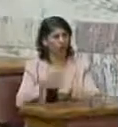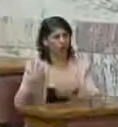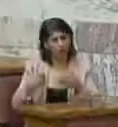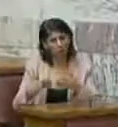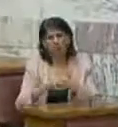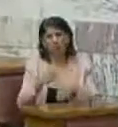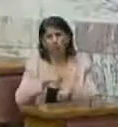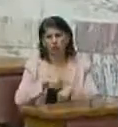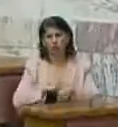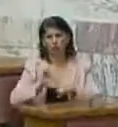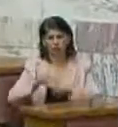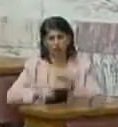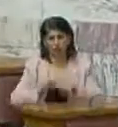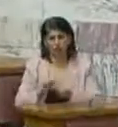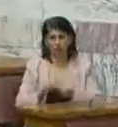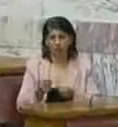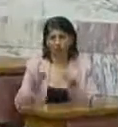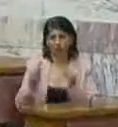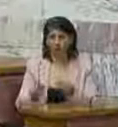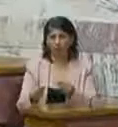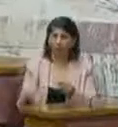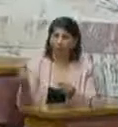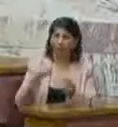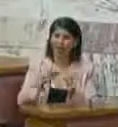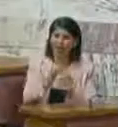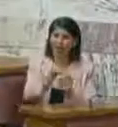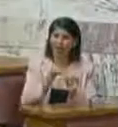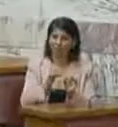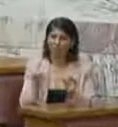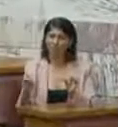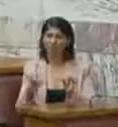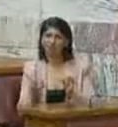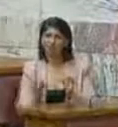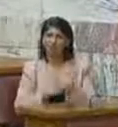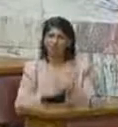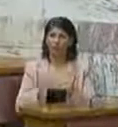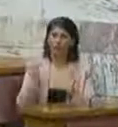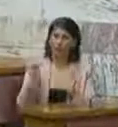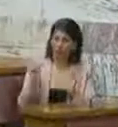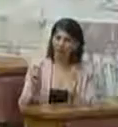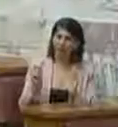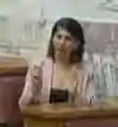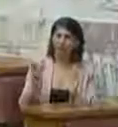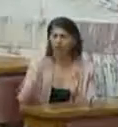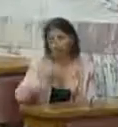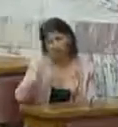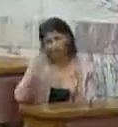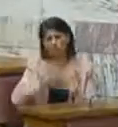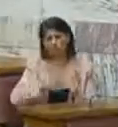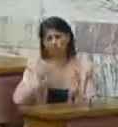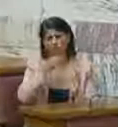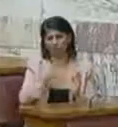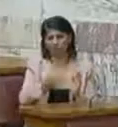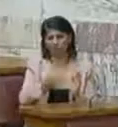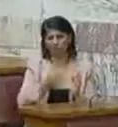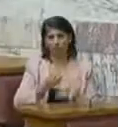εγώ μέσα στο χρόνο μου θα προσπαθήσω να δώσω μία άλλη διάσταση, είτε νομική είτε πολιτική, ερμηνεύστε την όπως θέλετε.